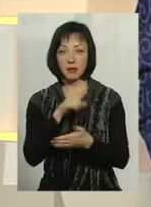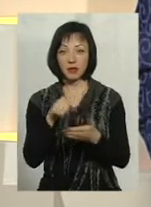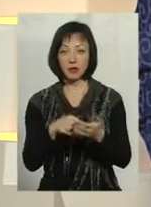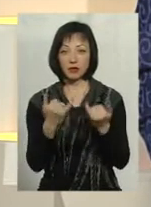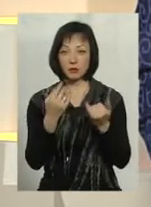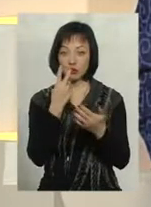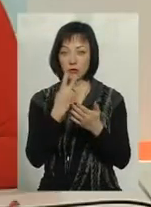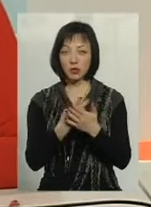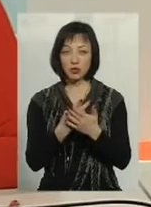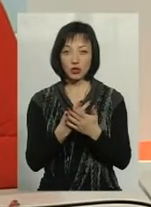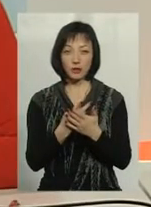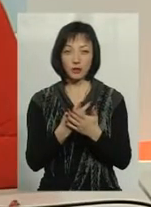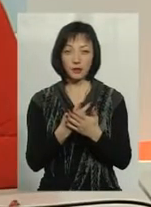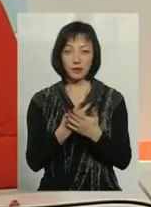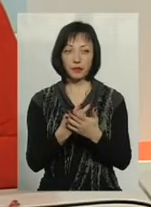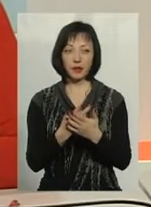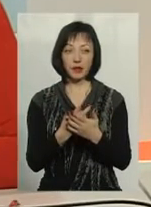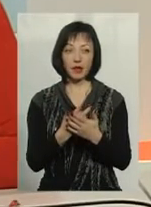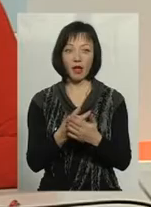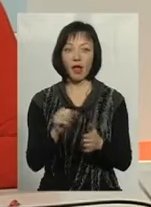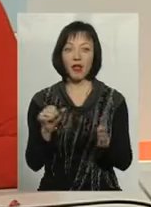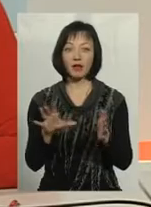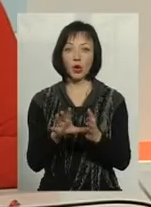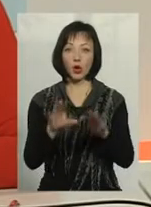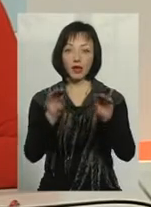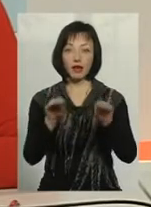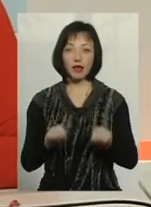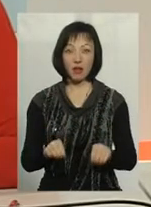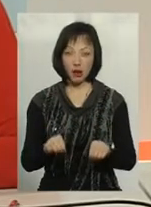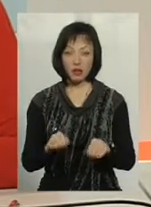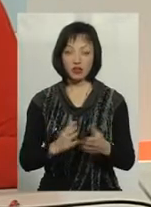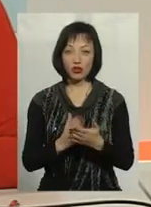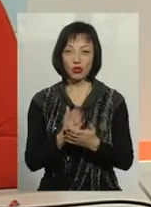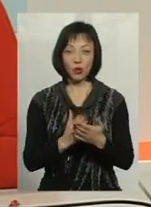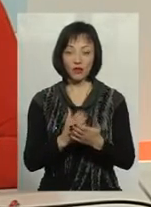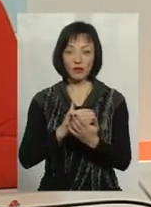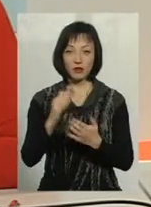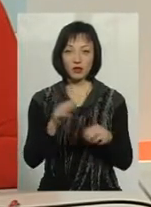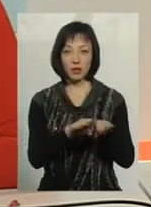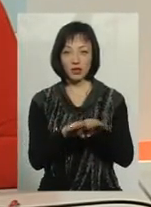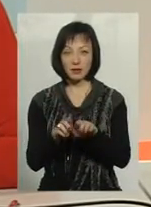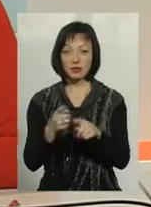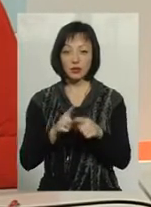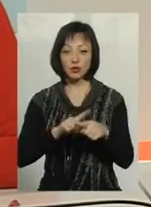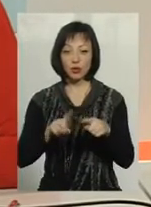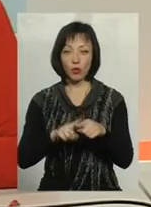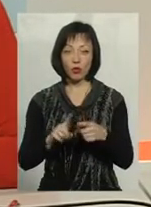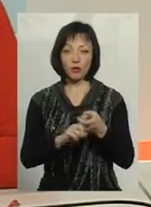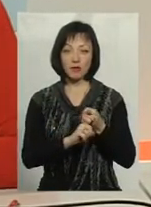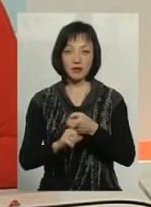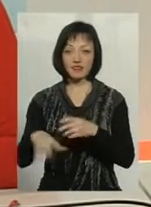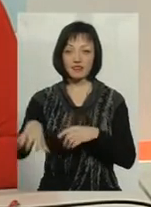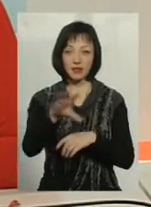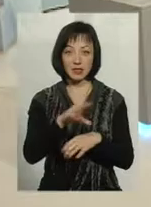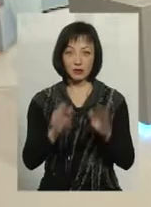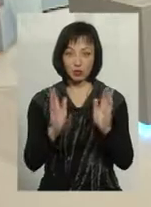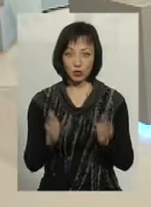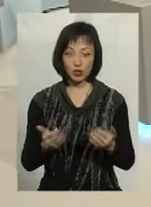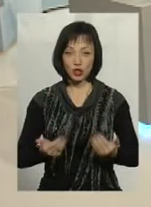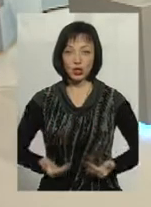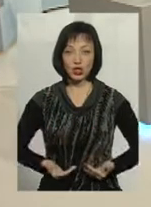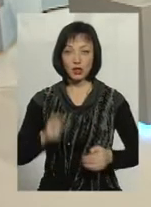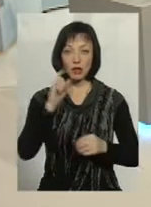яка до 1,5 мільйона має можливість сьогодні продажу, реалізації сьогодні товару сьогодні, якщо вона не перевищує більше мільйона, то